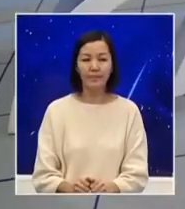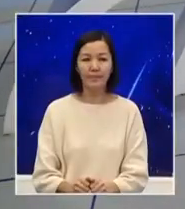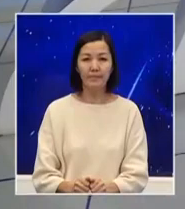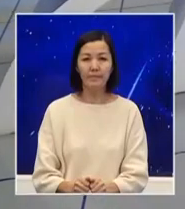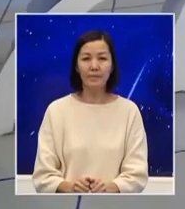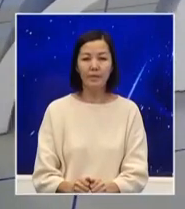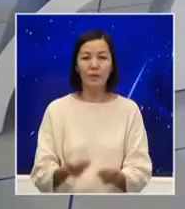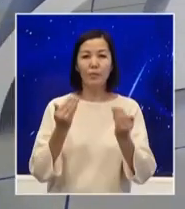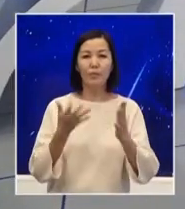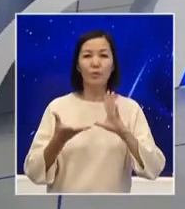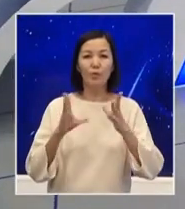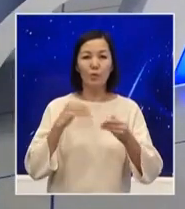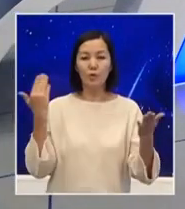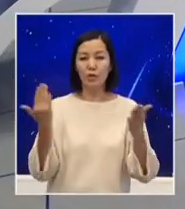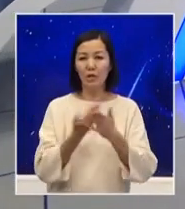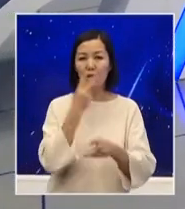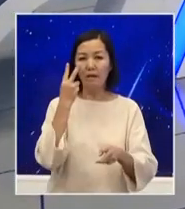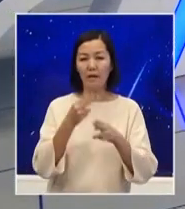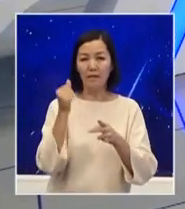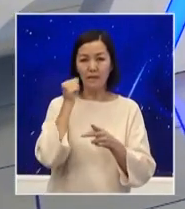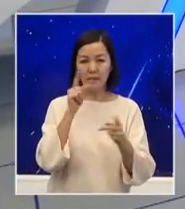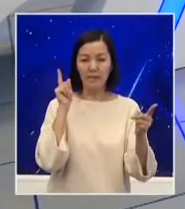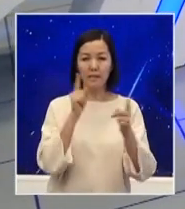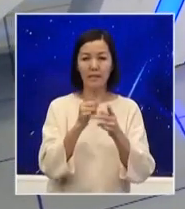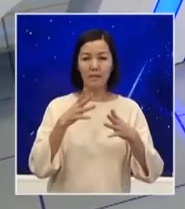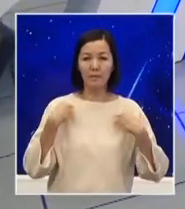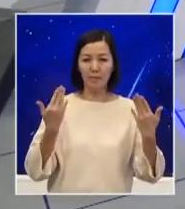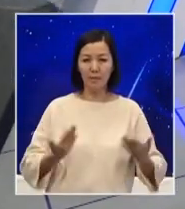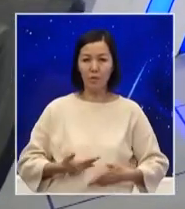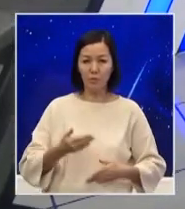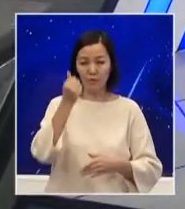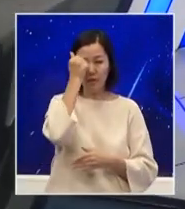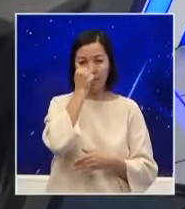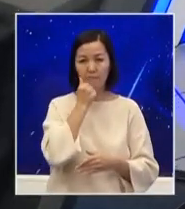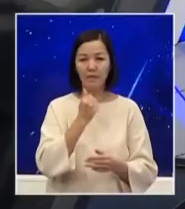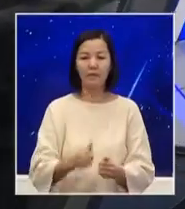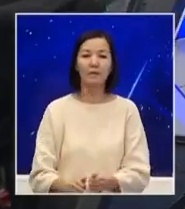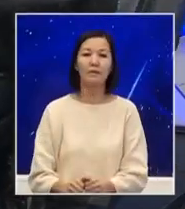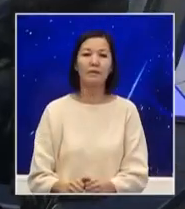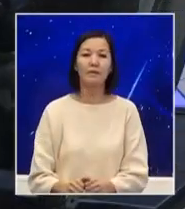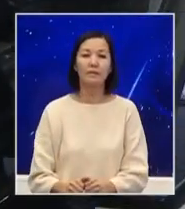Қадірменді көрермен, бүгінгі айтар ақпараттар легі осы. Келер күні амандықта ұшайық.